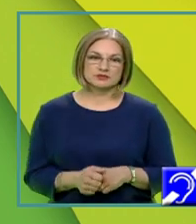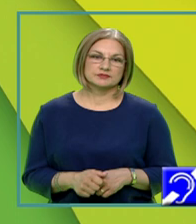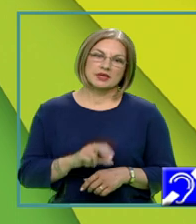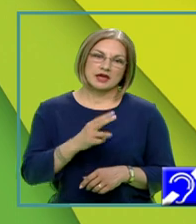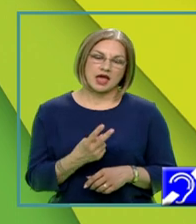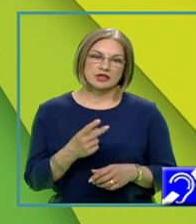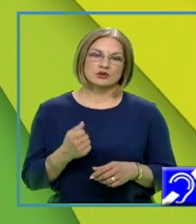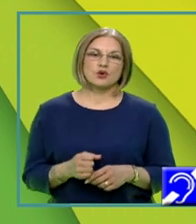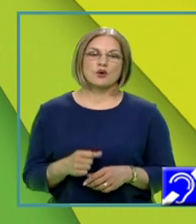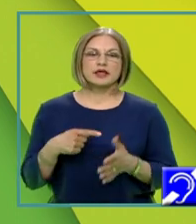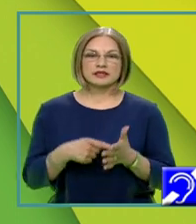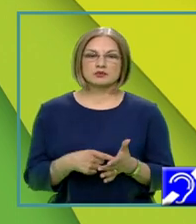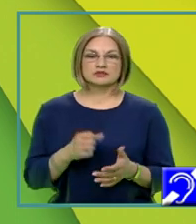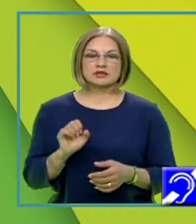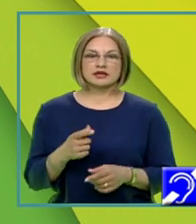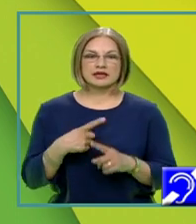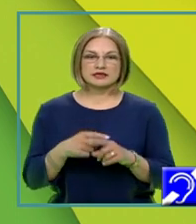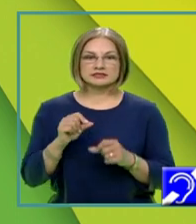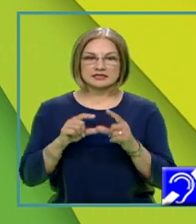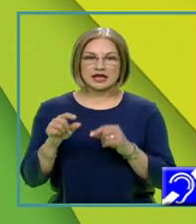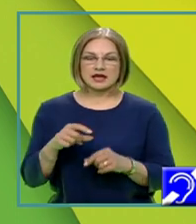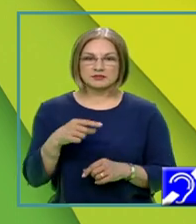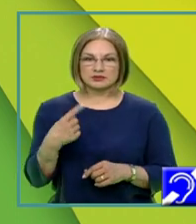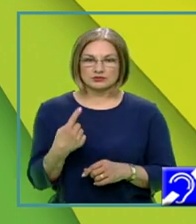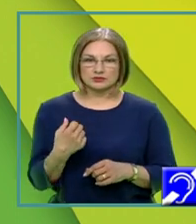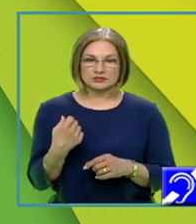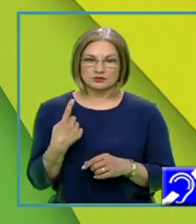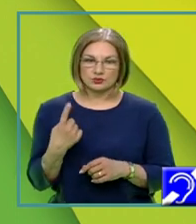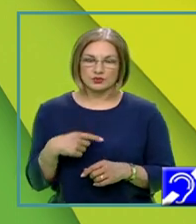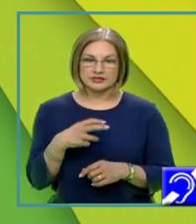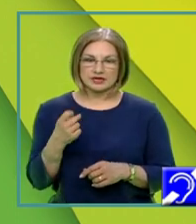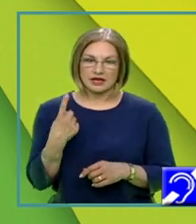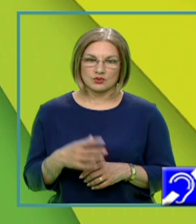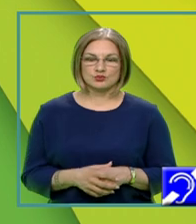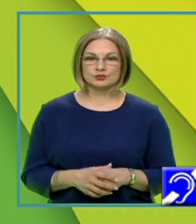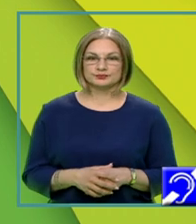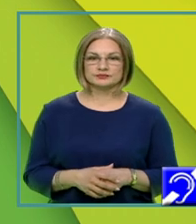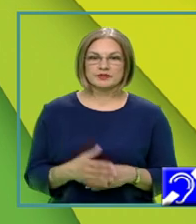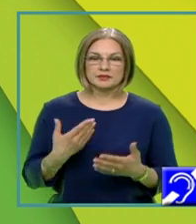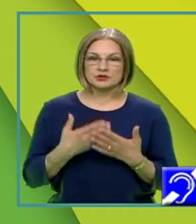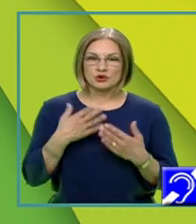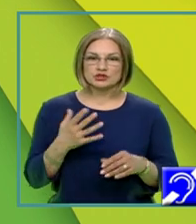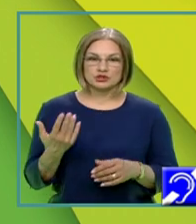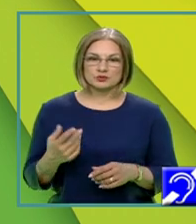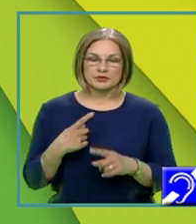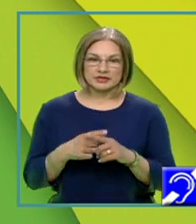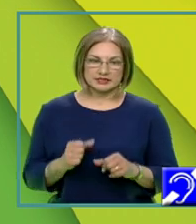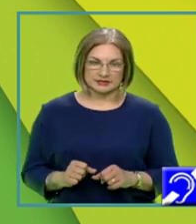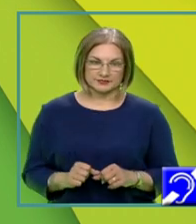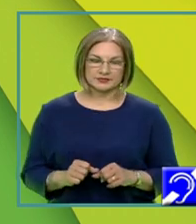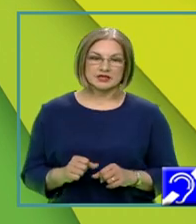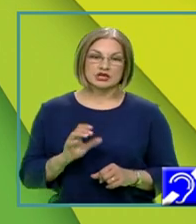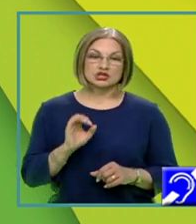doua cerință Demonstrați că x dar minus 1 este egal cu unu pentru orice numere Alex și la punctul c